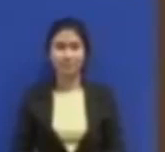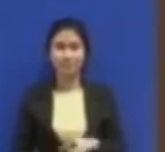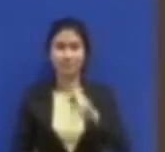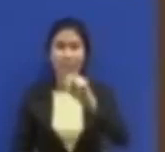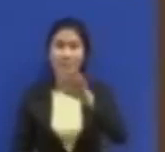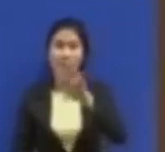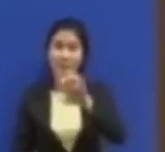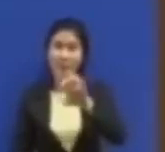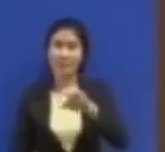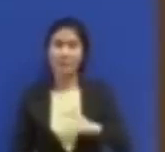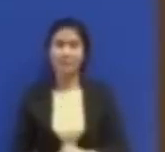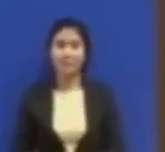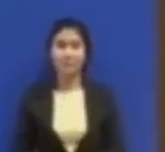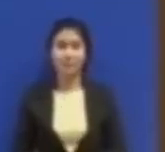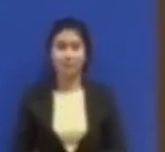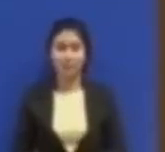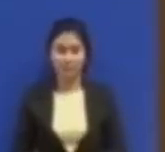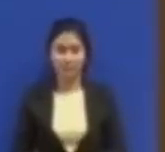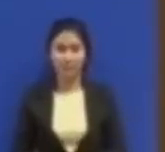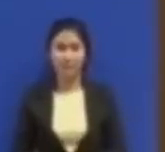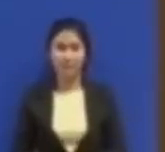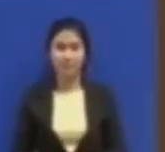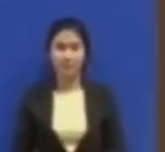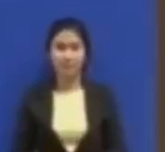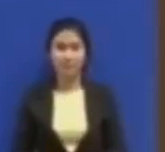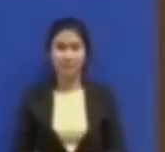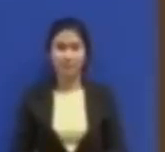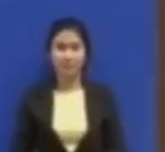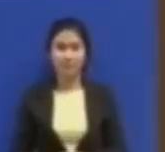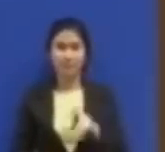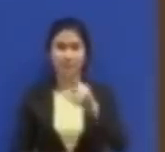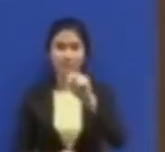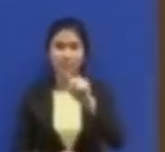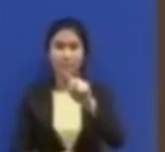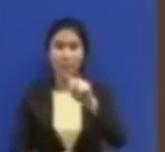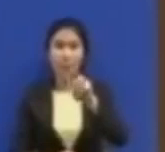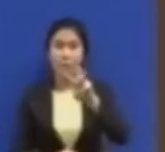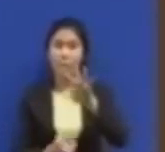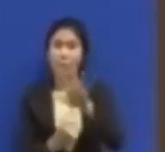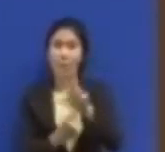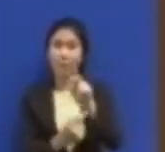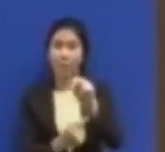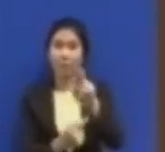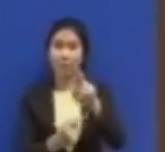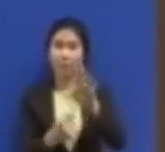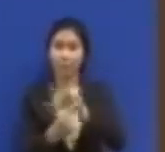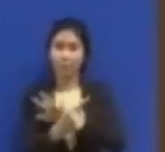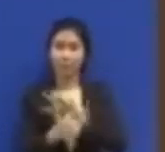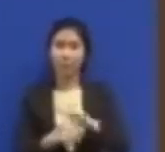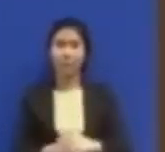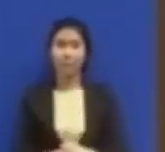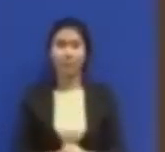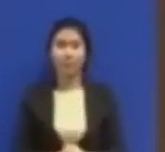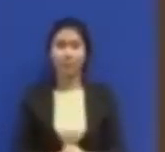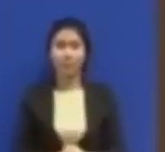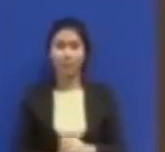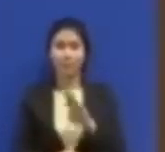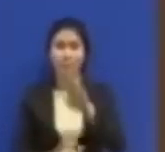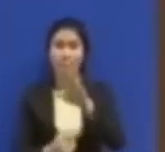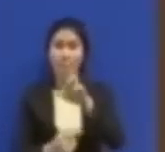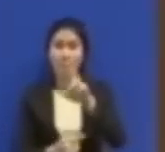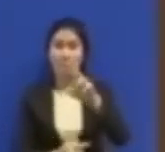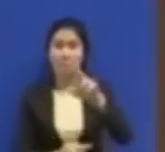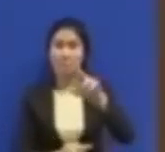ซสีอุเซง90นายนวรัตน์พงไพบูลย์91นายบัญชาพง